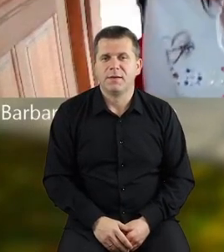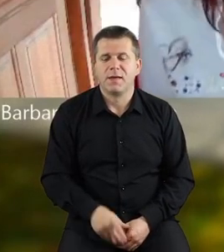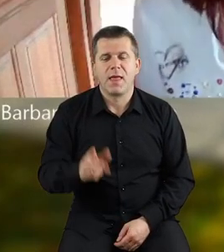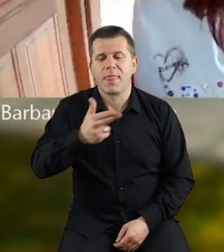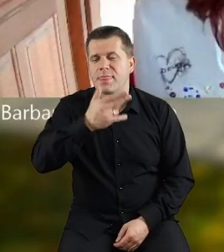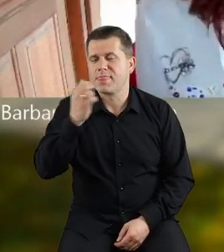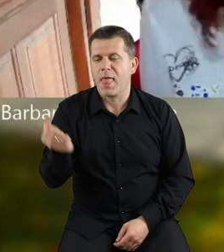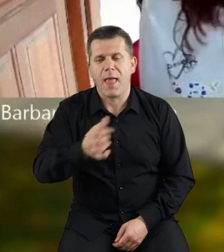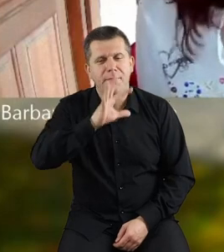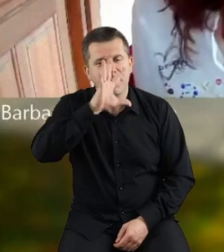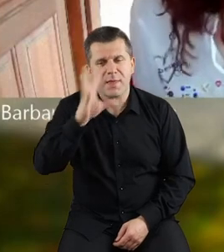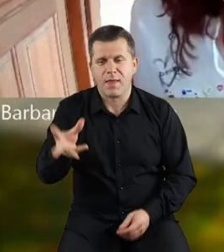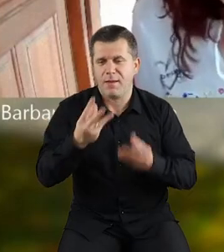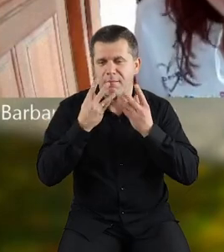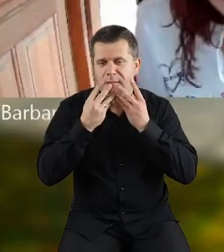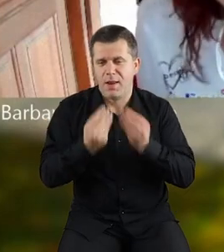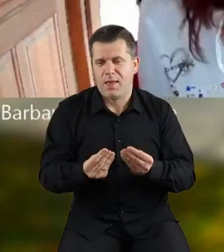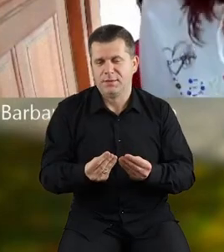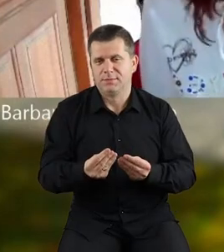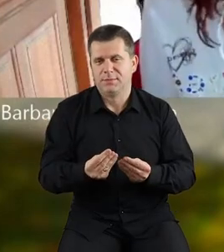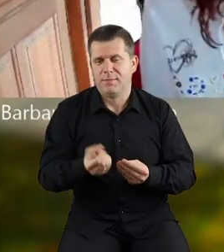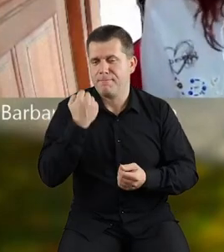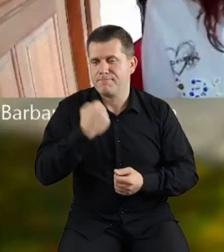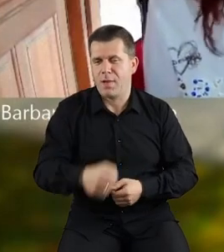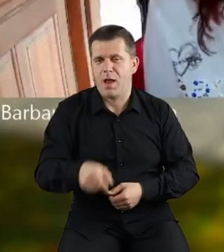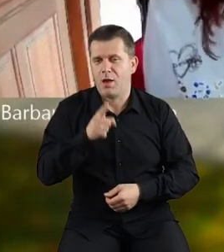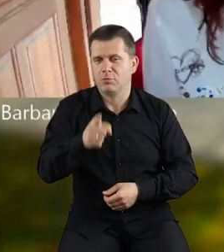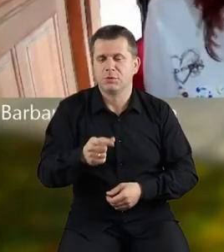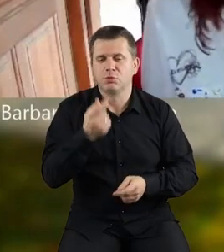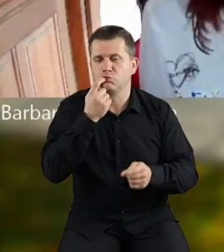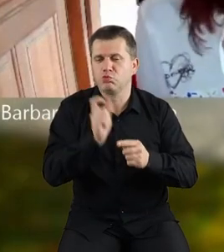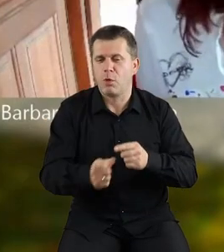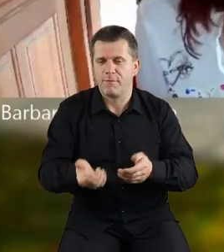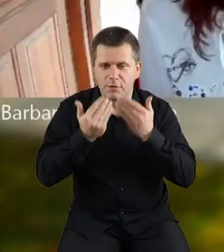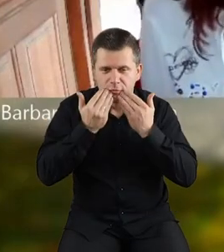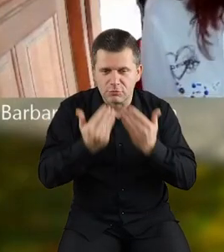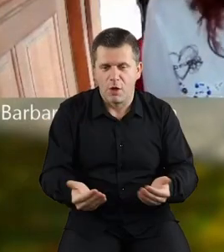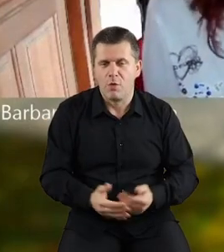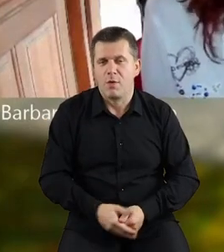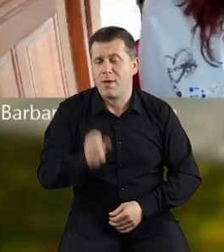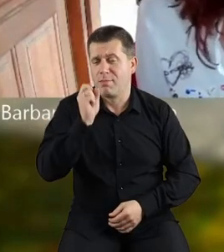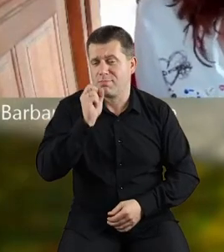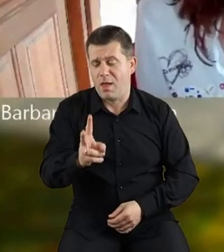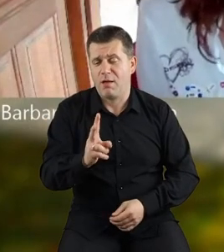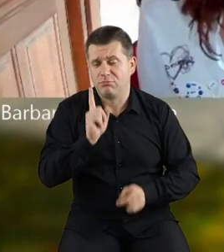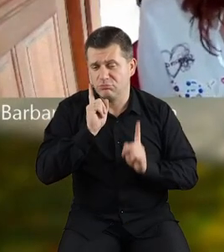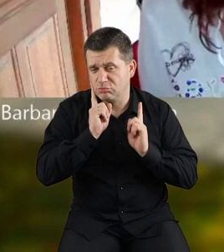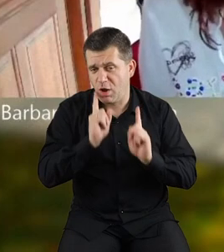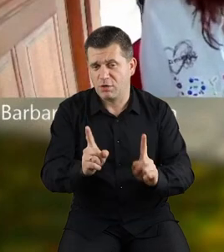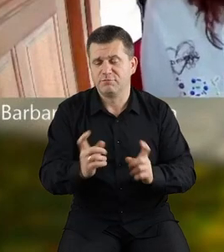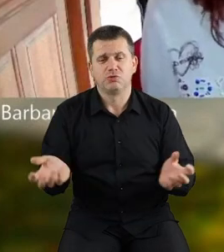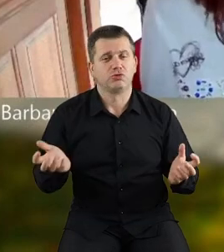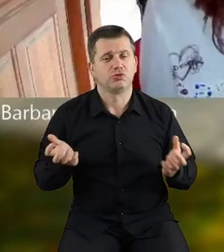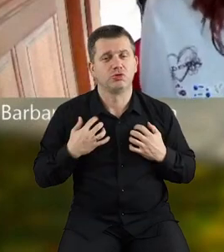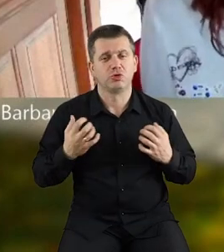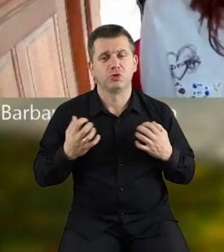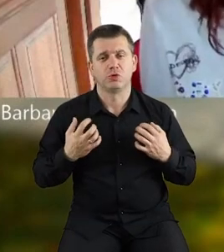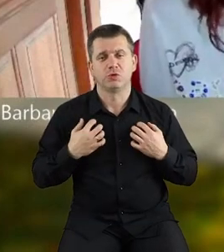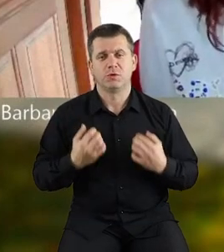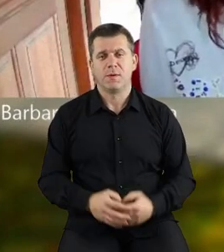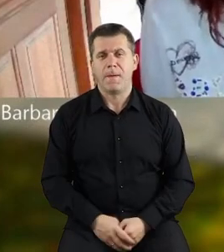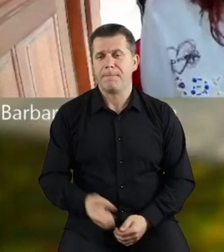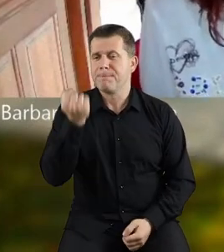To jest, Bogosiu, najpiękniejszy prezent i bardzo ci za te słowa dziękuję. Rzeczywiście